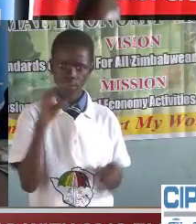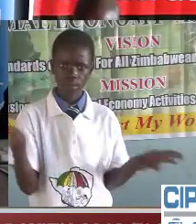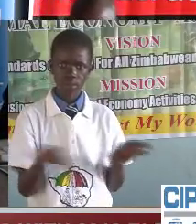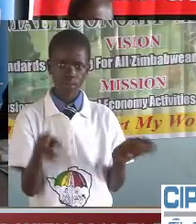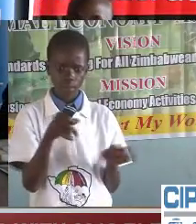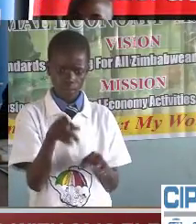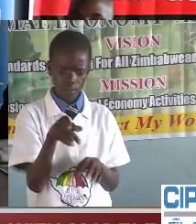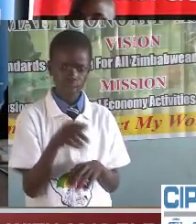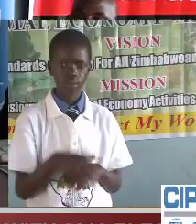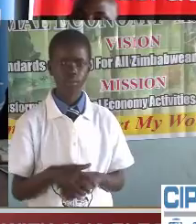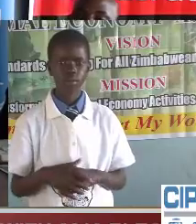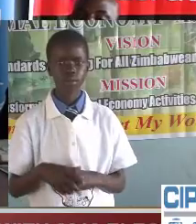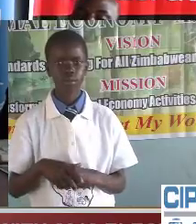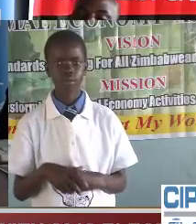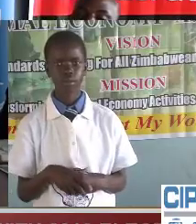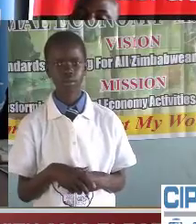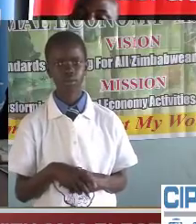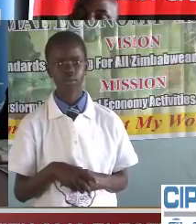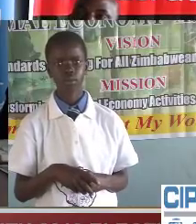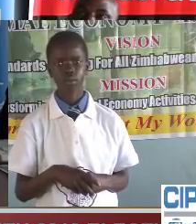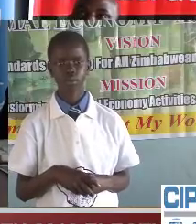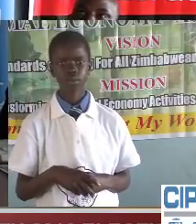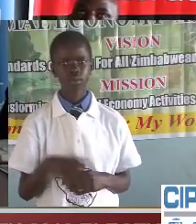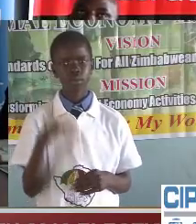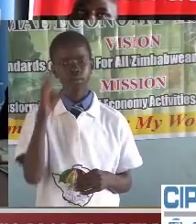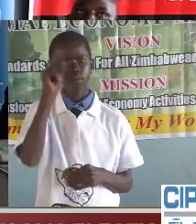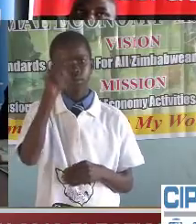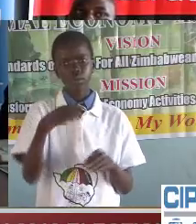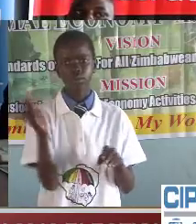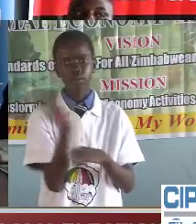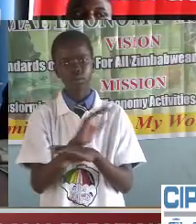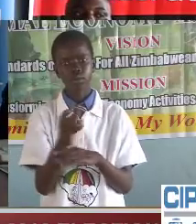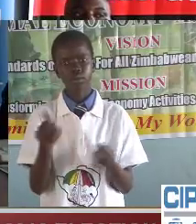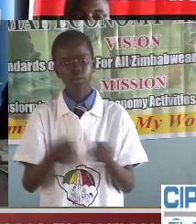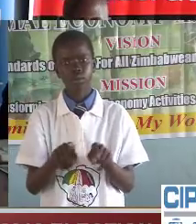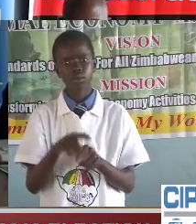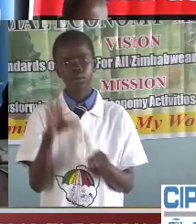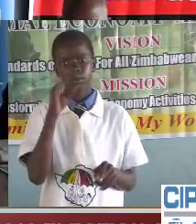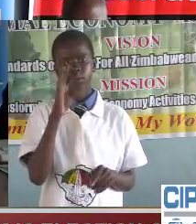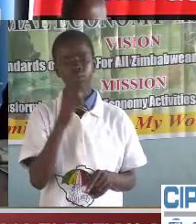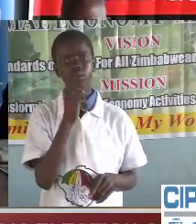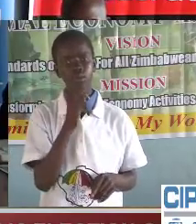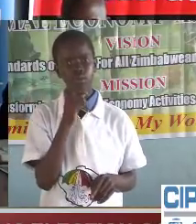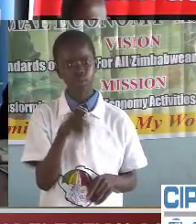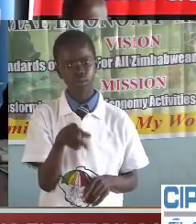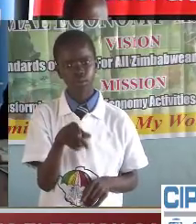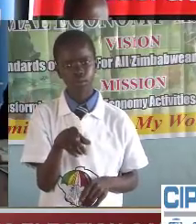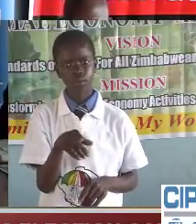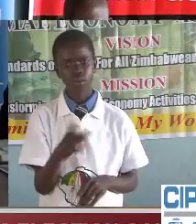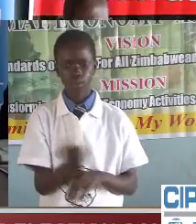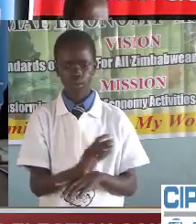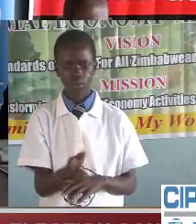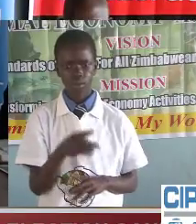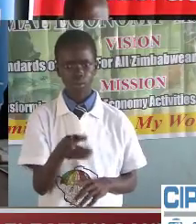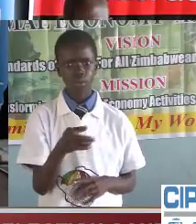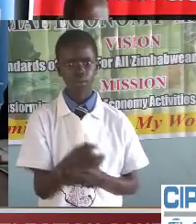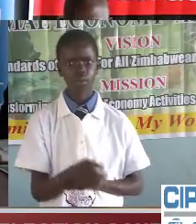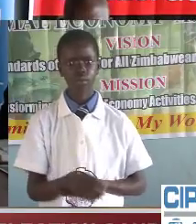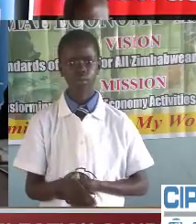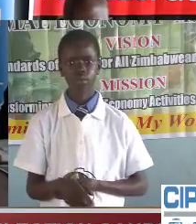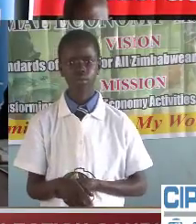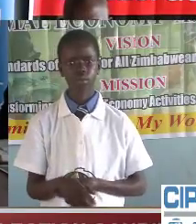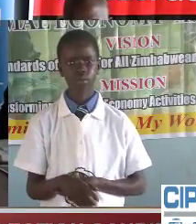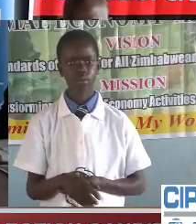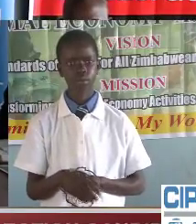toita sekuregulariza kuti vanotengesa baba vangu avo andi misika yavo iyo maflea markets,